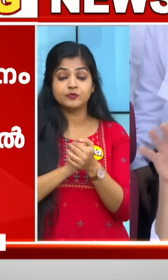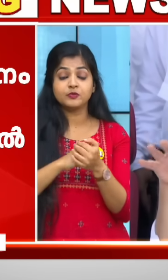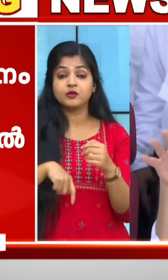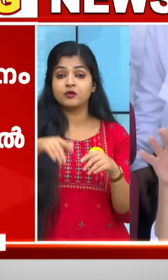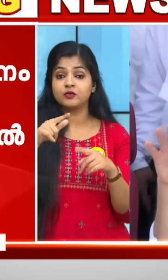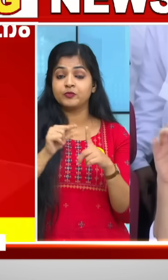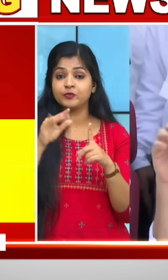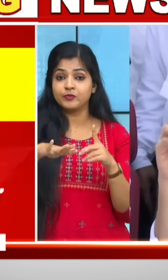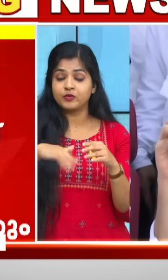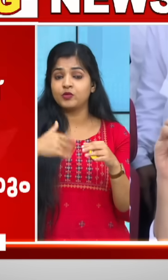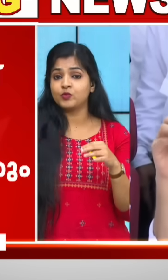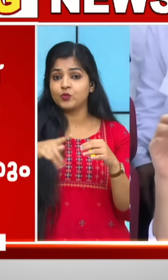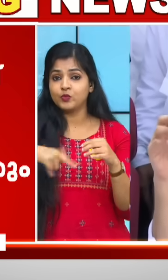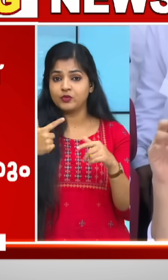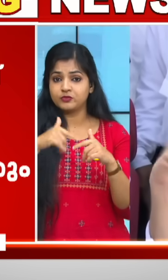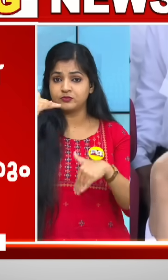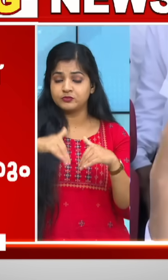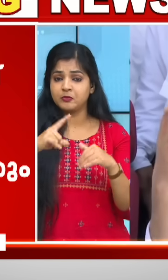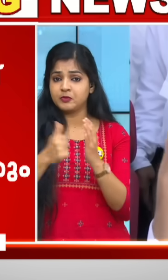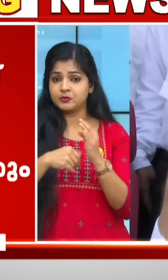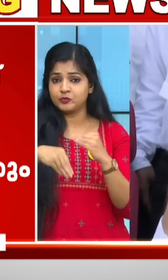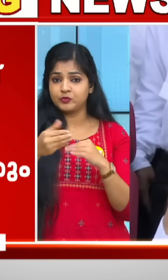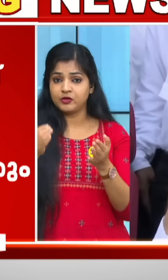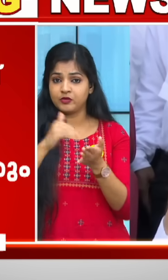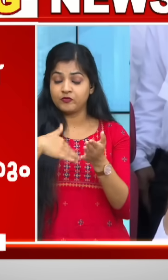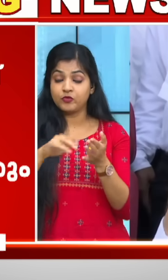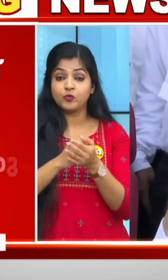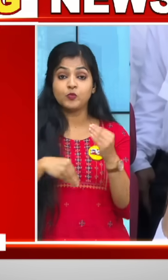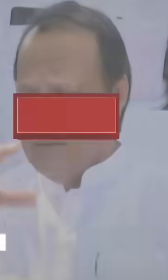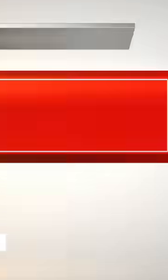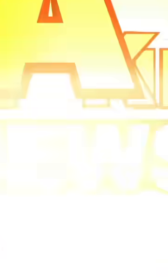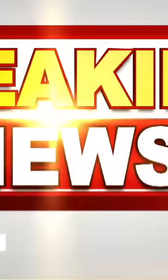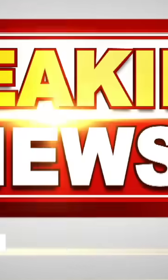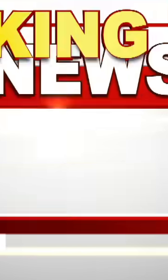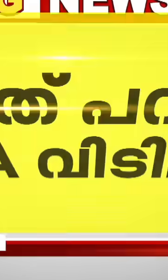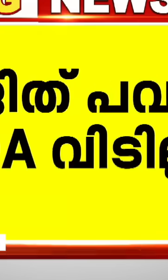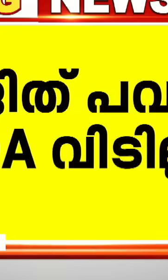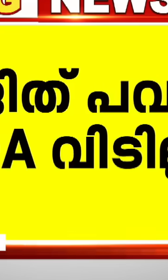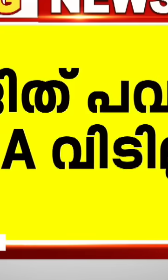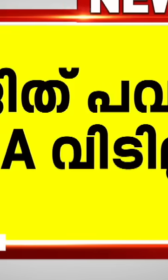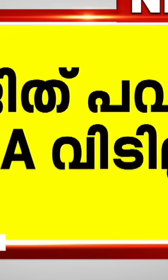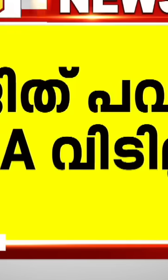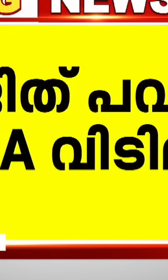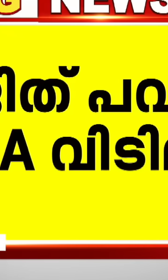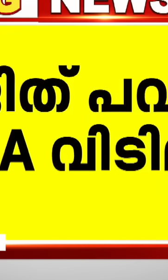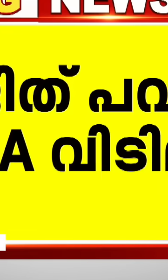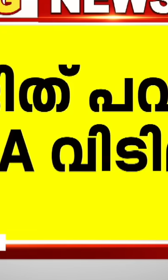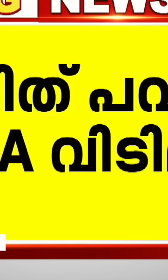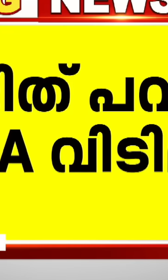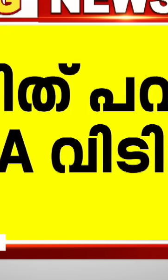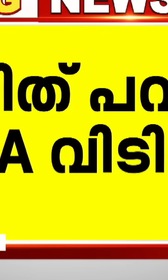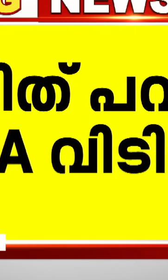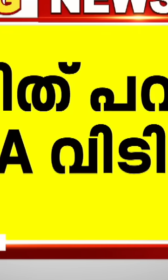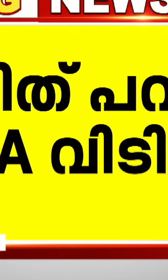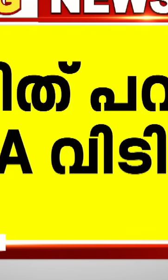നടക്കാൻ മാസങ്ങൾ മാത്രം അകലെയാണ് കൂടുതൽ സീറ്റുകൾ ഇപ്പോൾ ലോക്സഭയിലേക്ക് കണ്ടതുപോലെയുള്ള ഒരു വിലവേശൽ ഇല്ലാതെ തന്നെ മുന്നണിയിൽ നിന്ന്